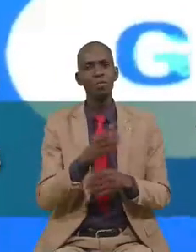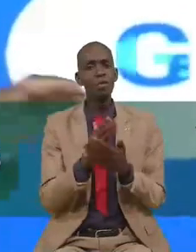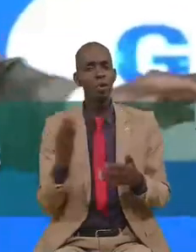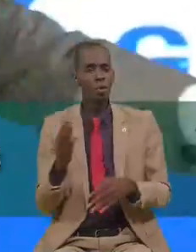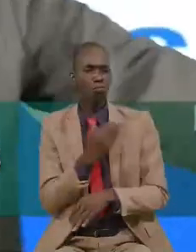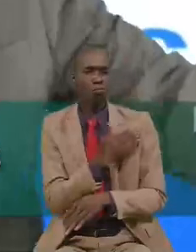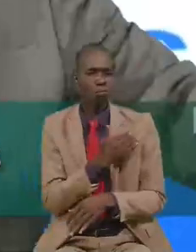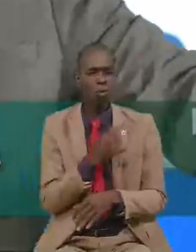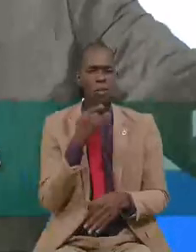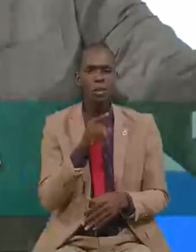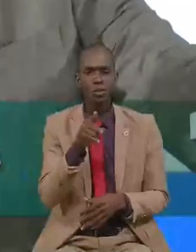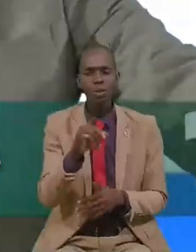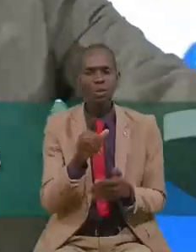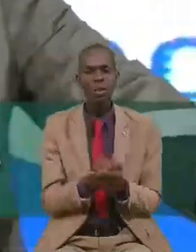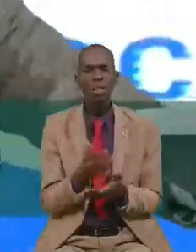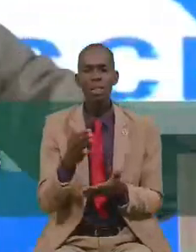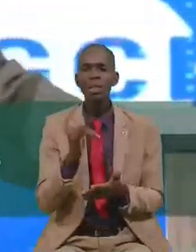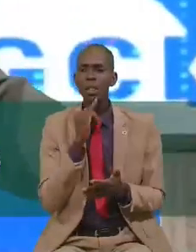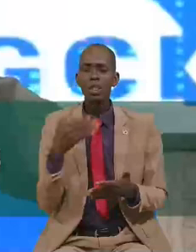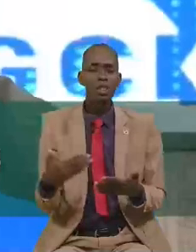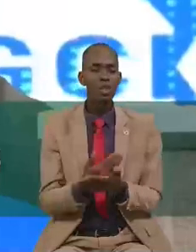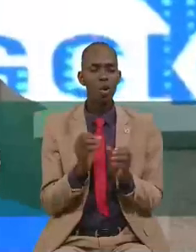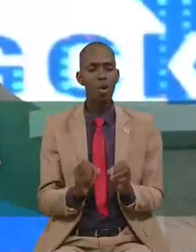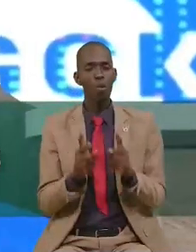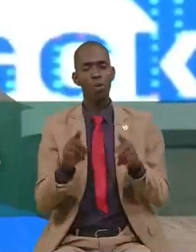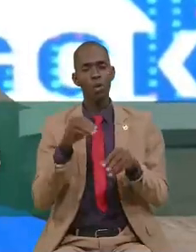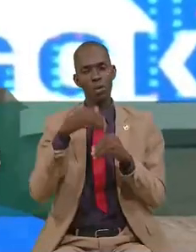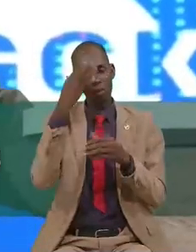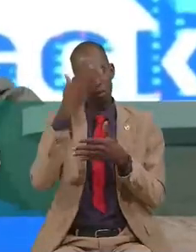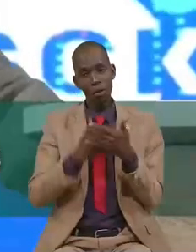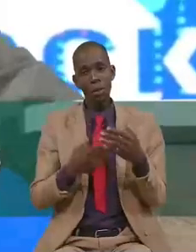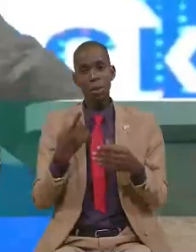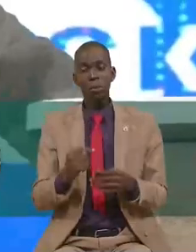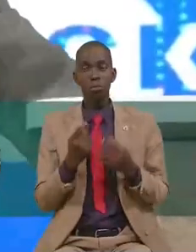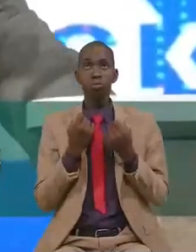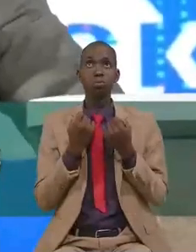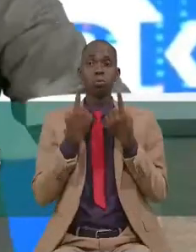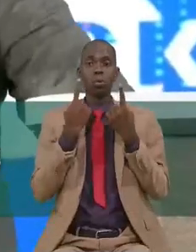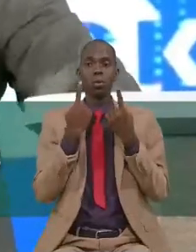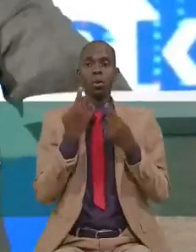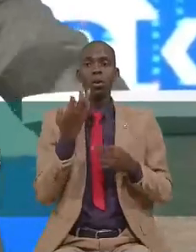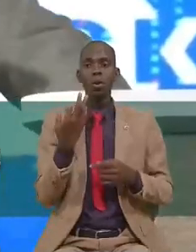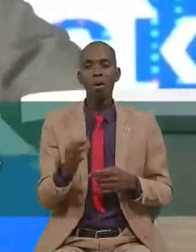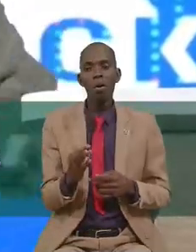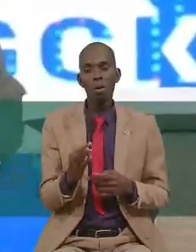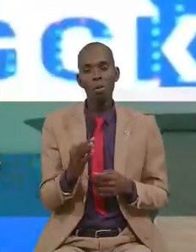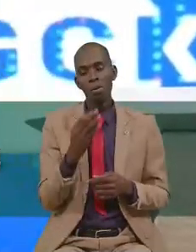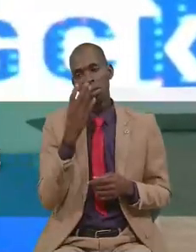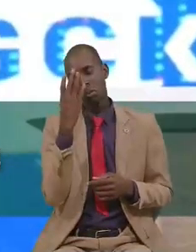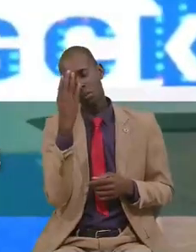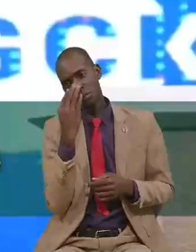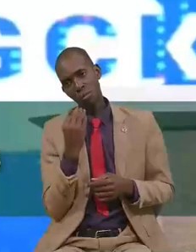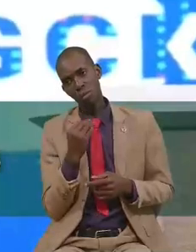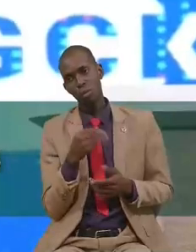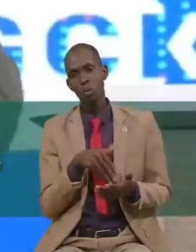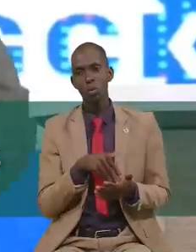qui t'attend. Alors, il te réveille. Le réveil des âmes endormies